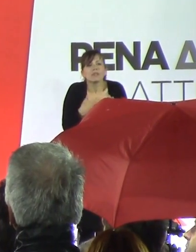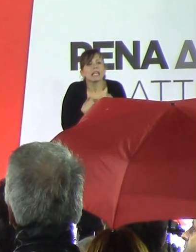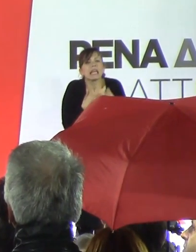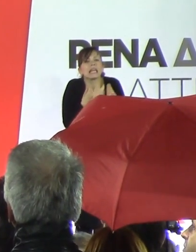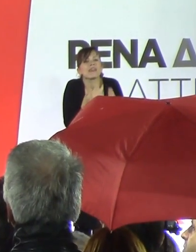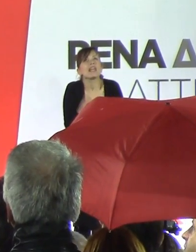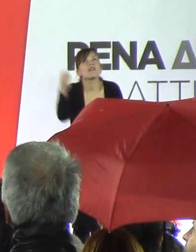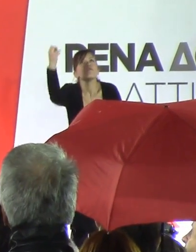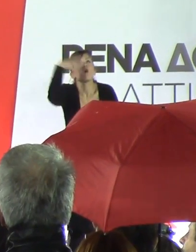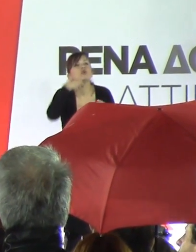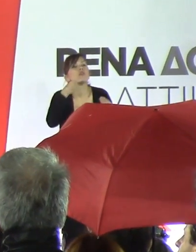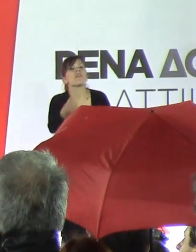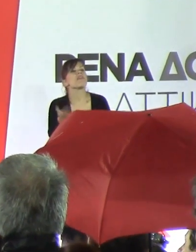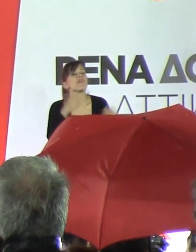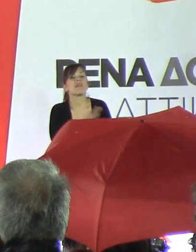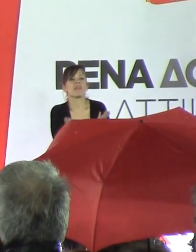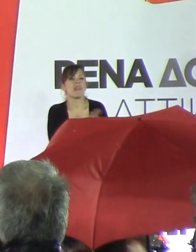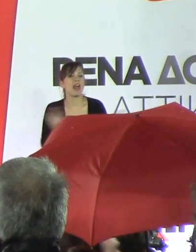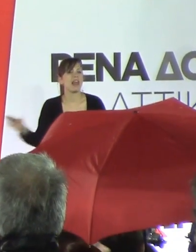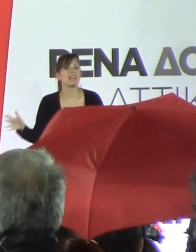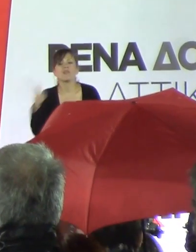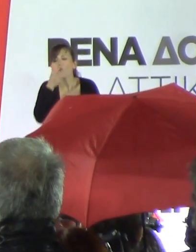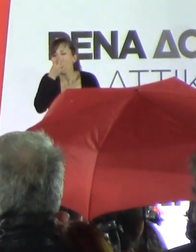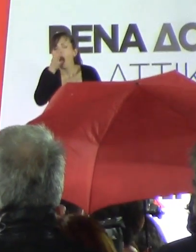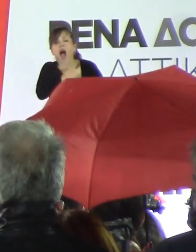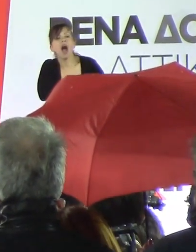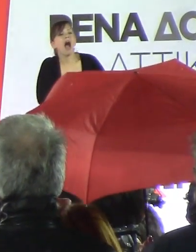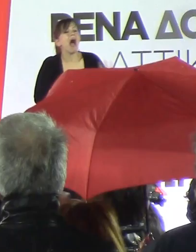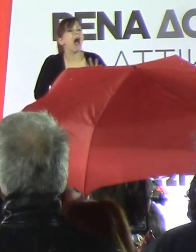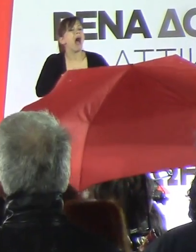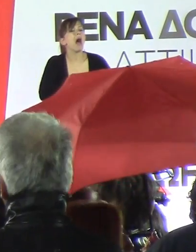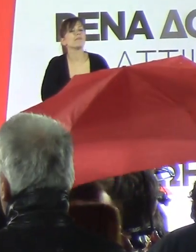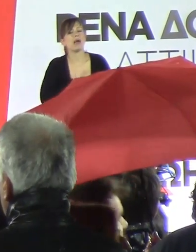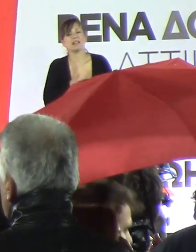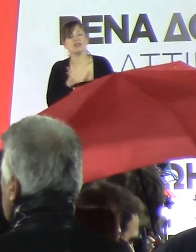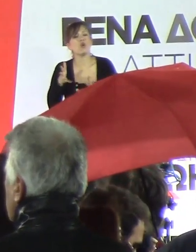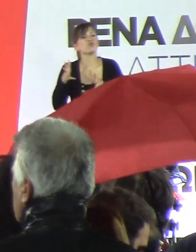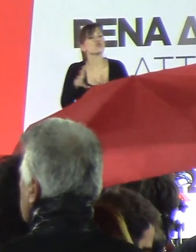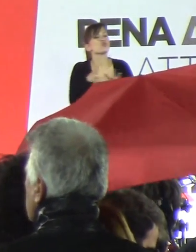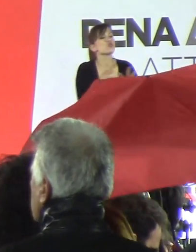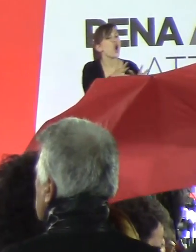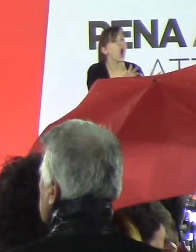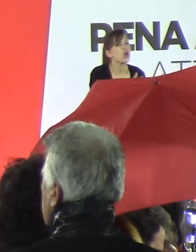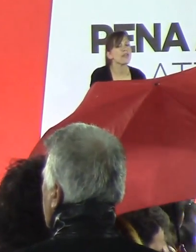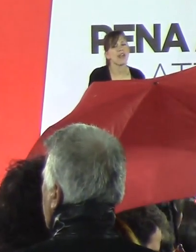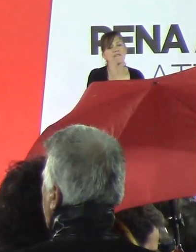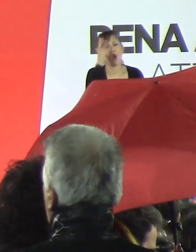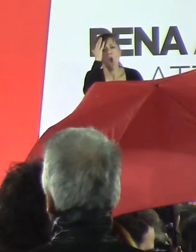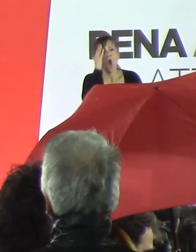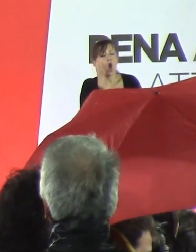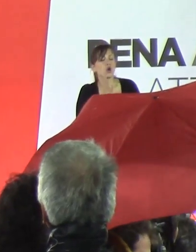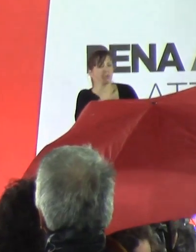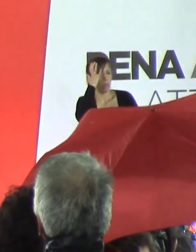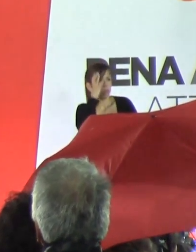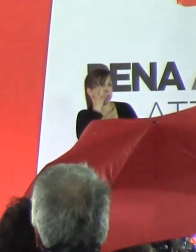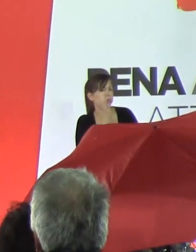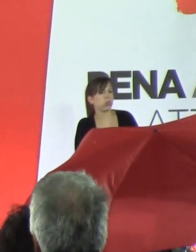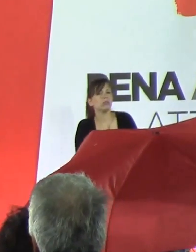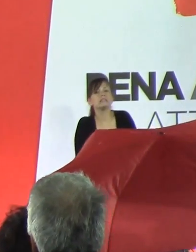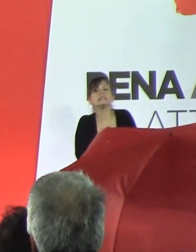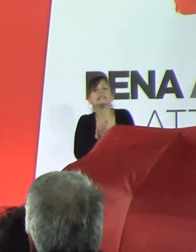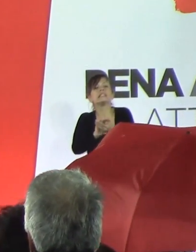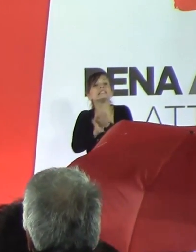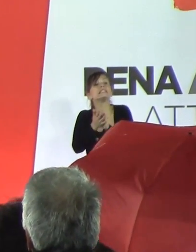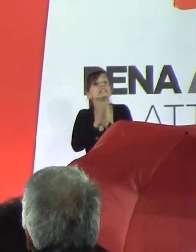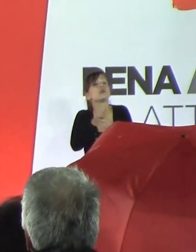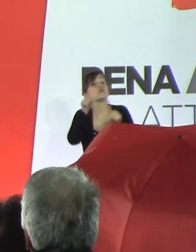σκοτάδι. Είναι μια συμμαχία στην απάτη, είναι μια συμμαχία στην εξαπάτηση, είναι προϊόν συνωμοσίας,